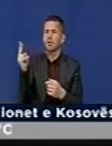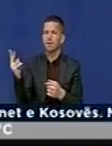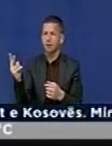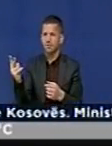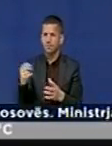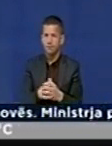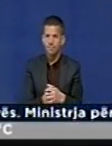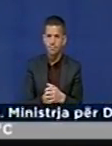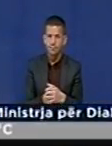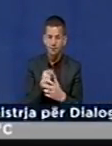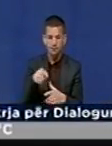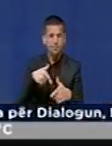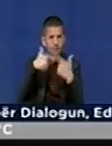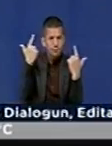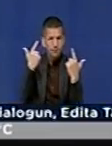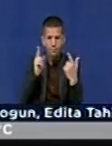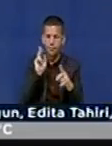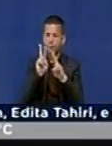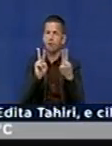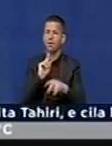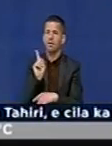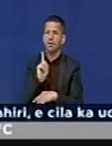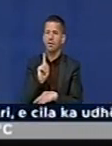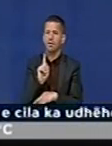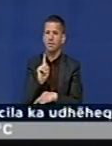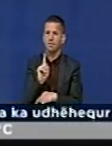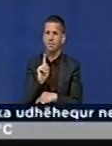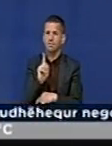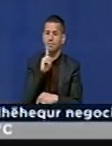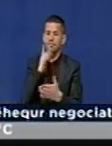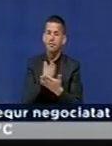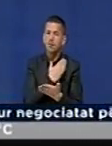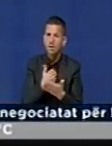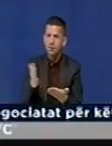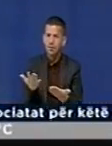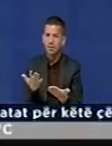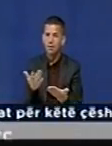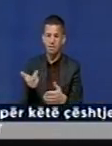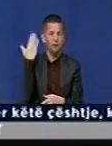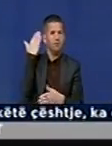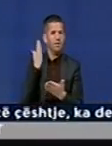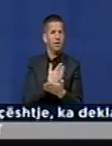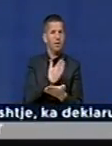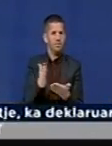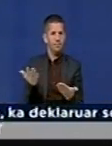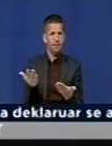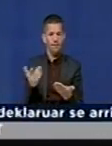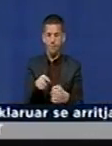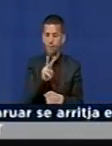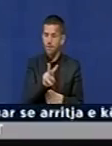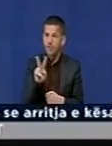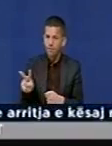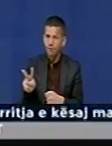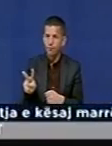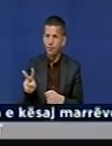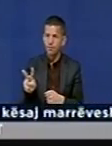Po për hir të opinionit publik, mos mashtroni, se s'keni nevojë. Po bënë ndarjen e cila ka qenë ndarja atëherë. Që lëvizja dhe vendosje as nuk